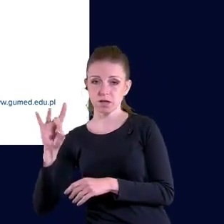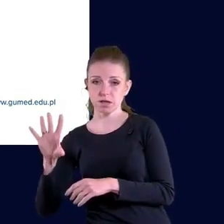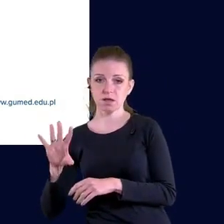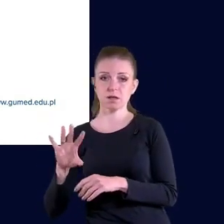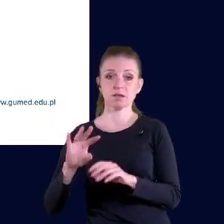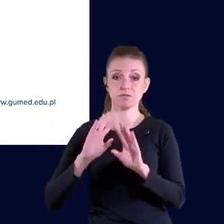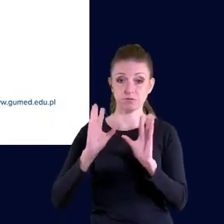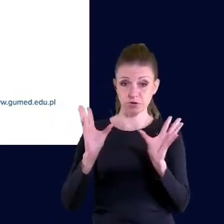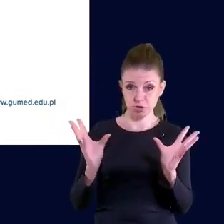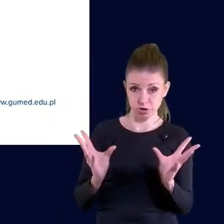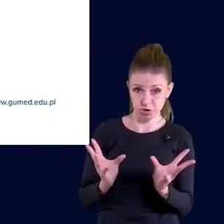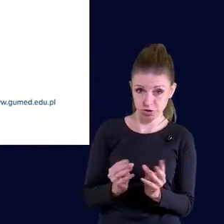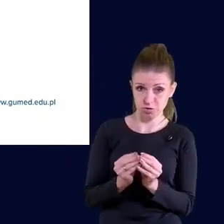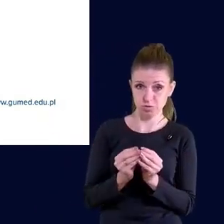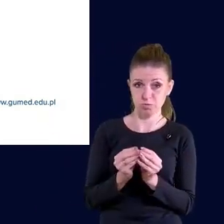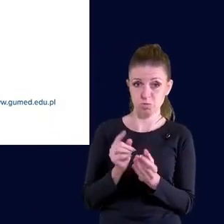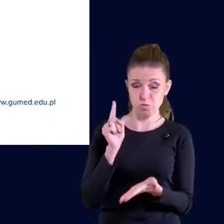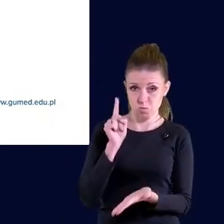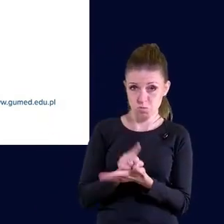mogliśmy nie mogliśmy